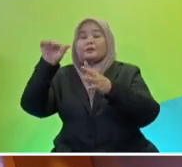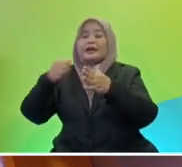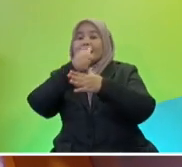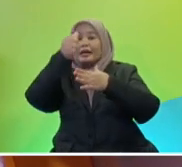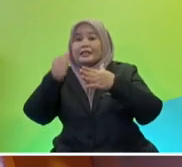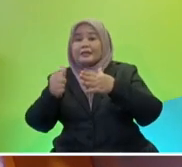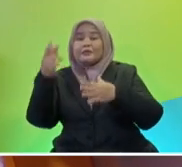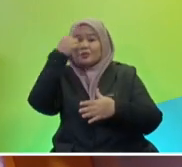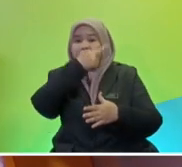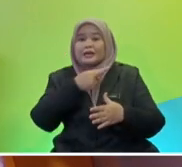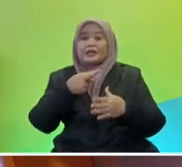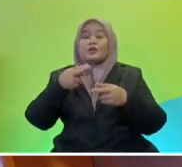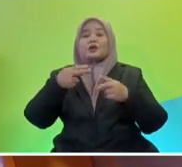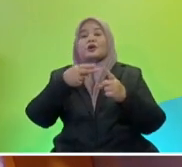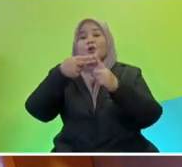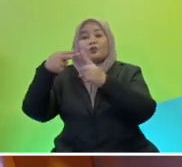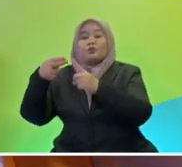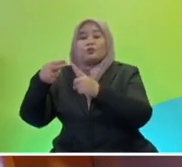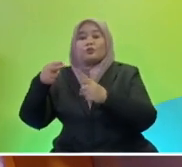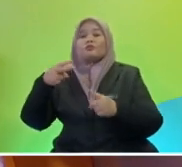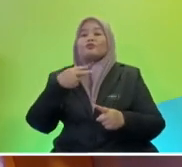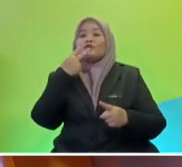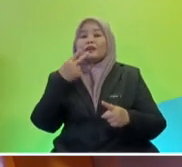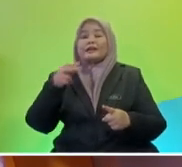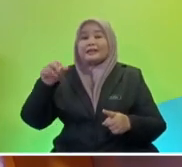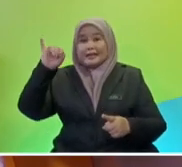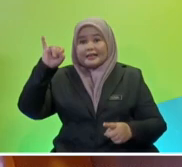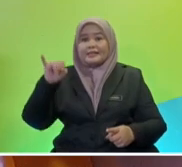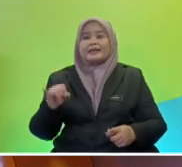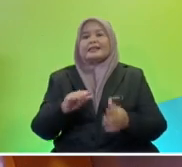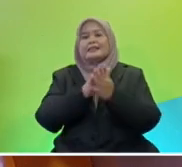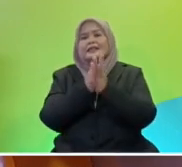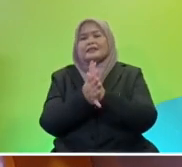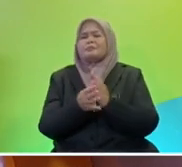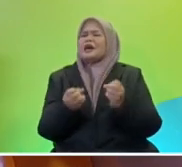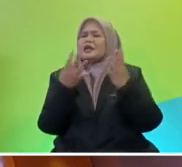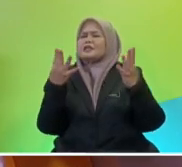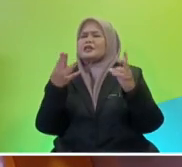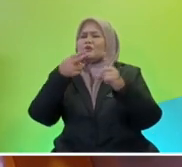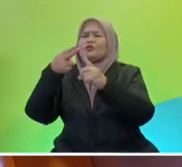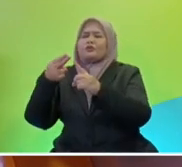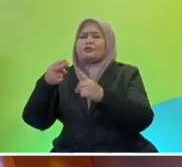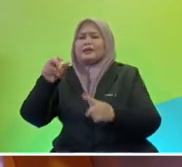merupakan huruf vokal Oke jadi kita ada banyak